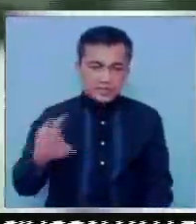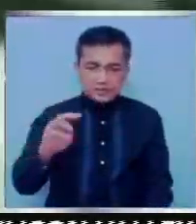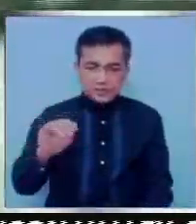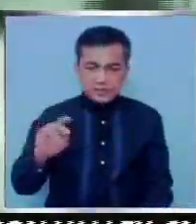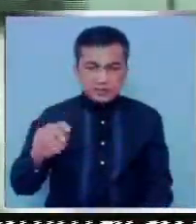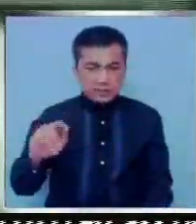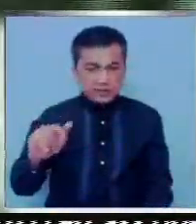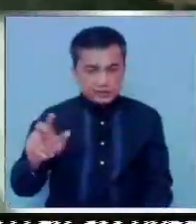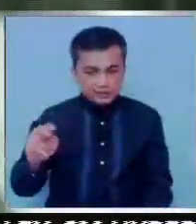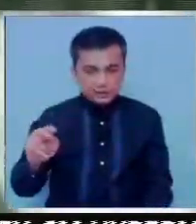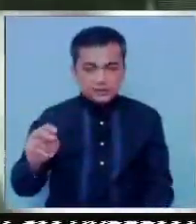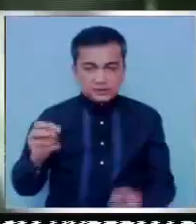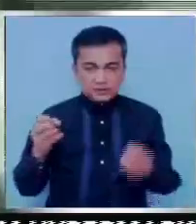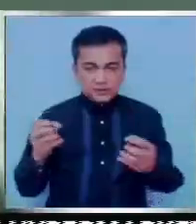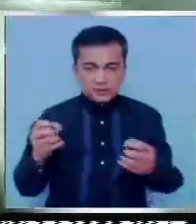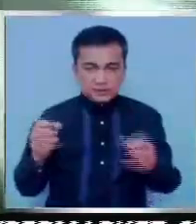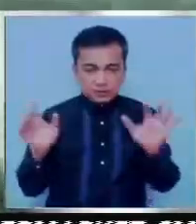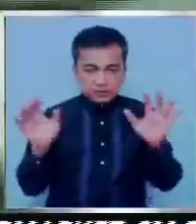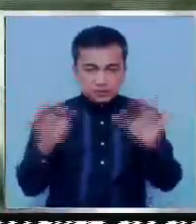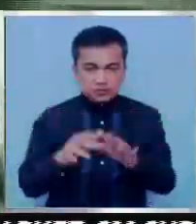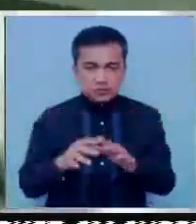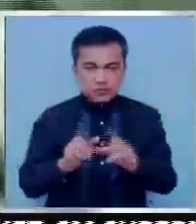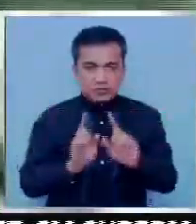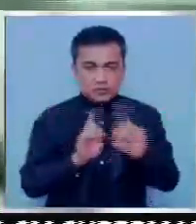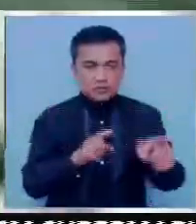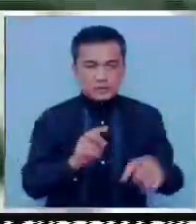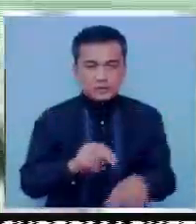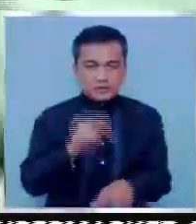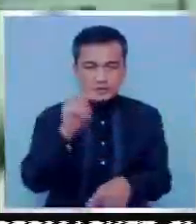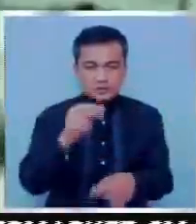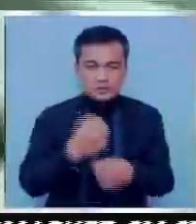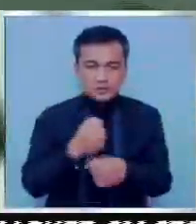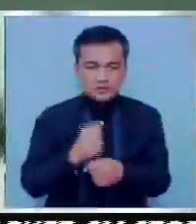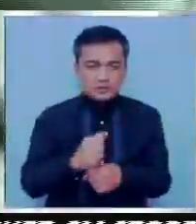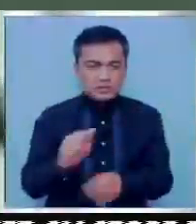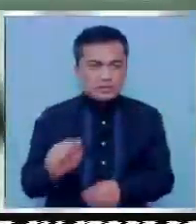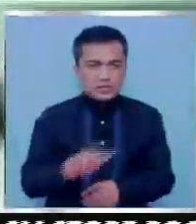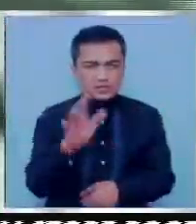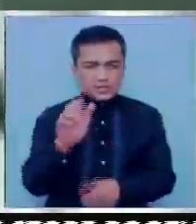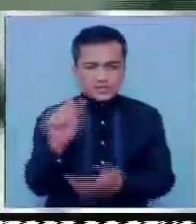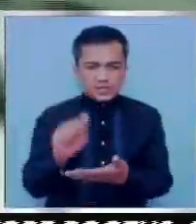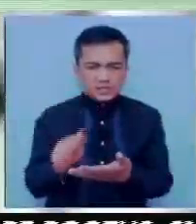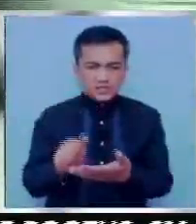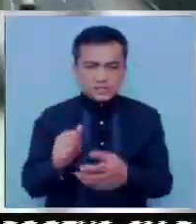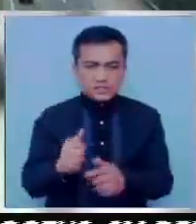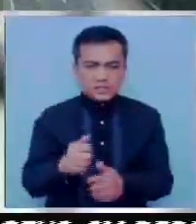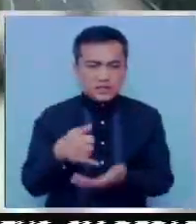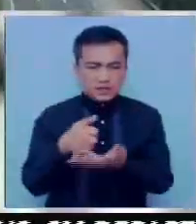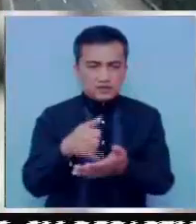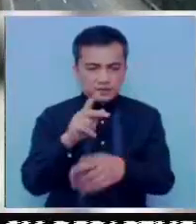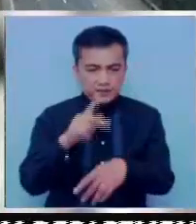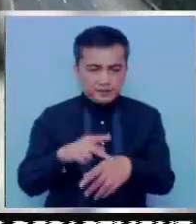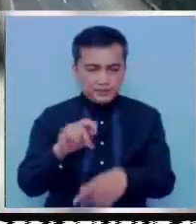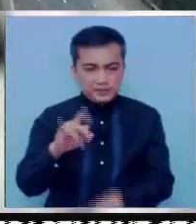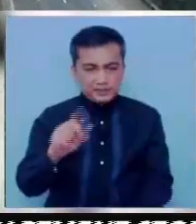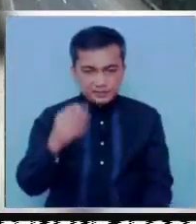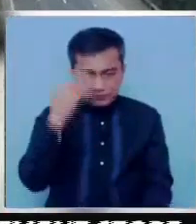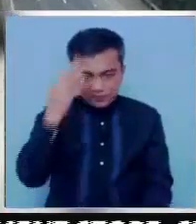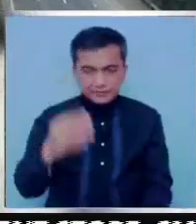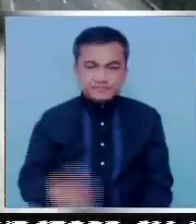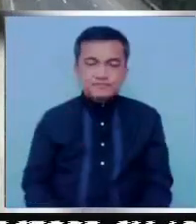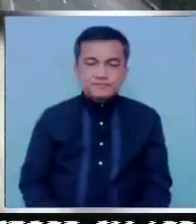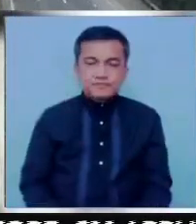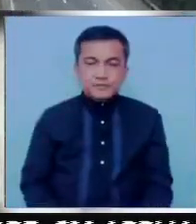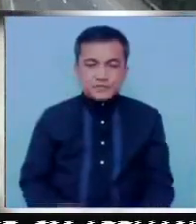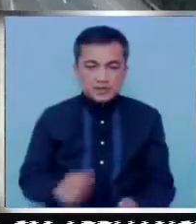Dumami pa ang volume ng mga panorte dahil sa ginawang Asia Artist Awards sa Philippine Arena sa Bulacan. Paglagpas naman ng May